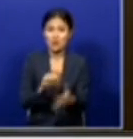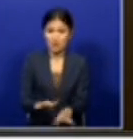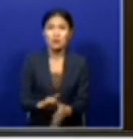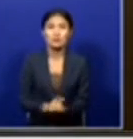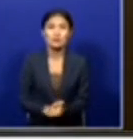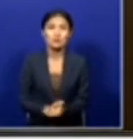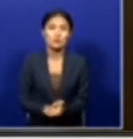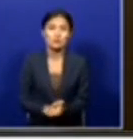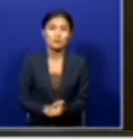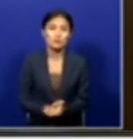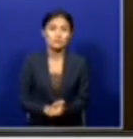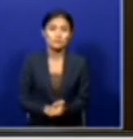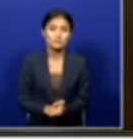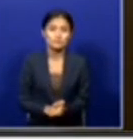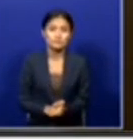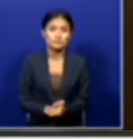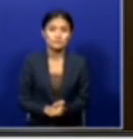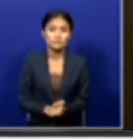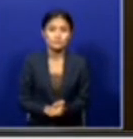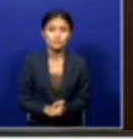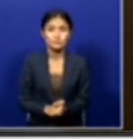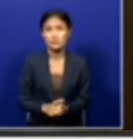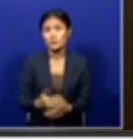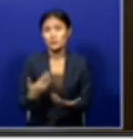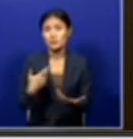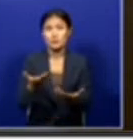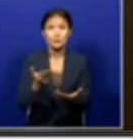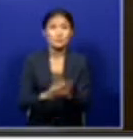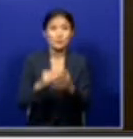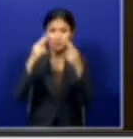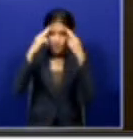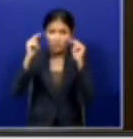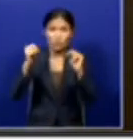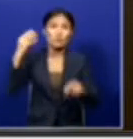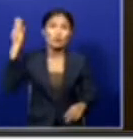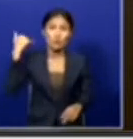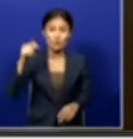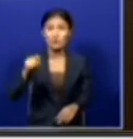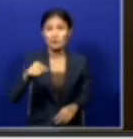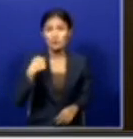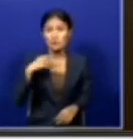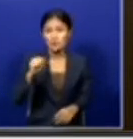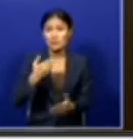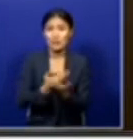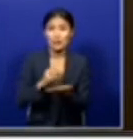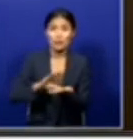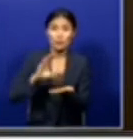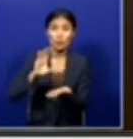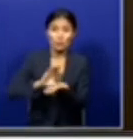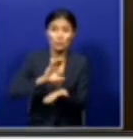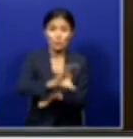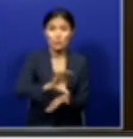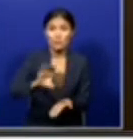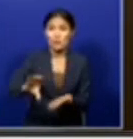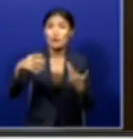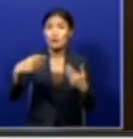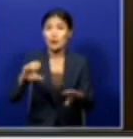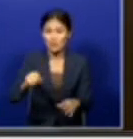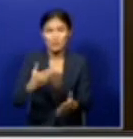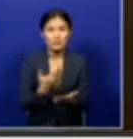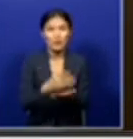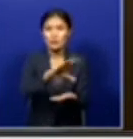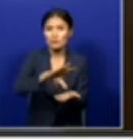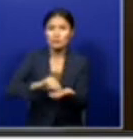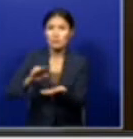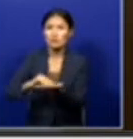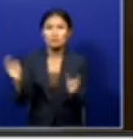อดีตนายกรัฐมนตรีสมัยท่านก็ไม่เคยมีครับโอนงบประมาณ รัฐบาลปกติรัฐบาลที่มาจากพี่น้องประชาช